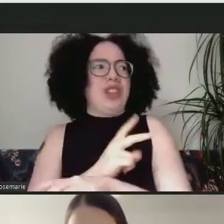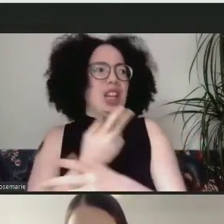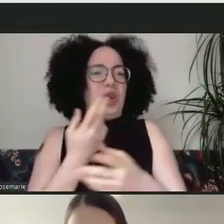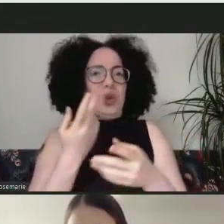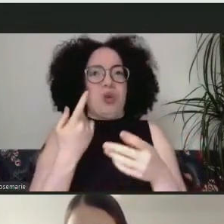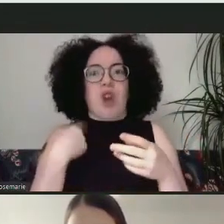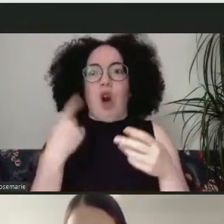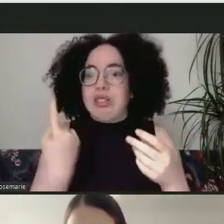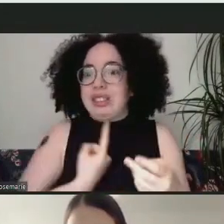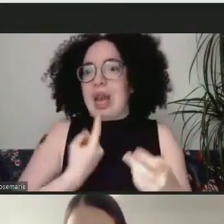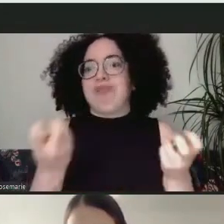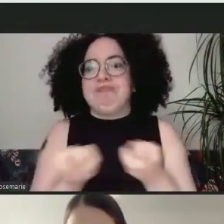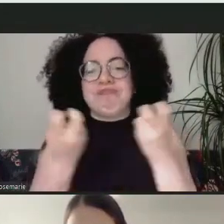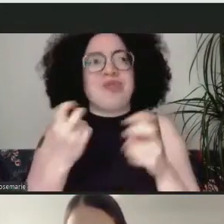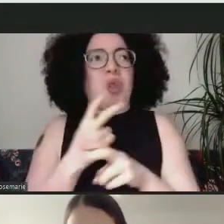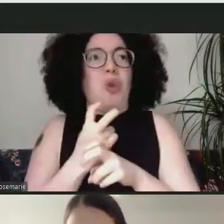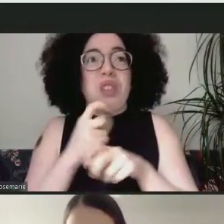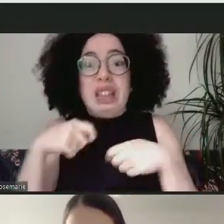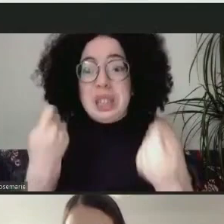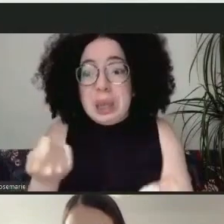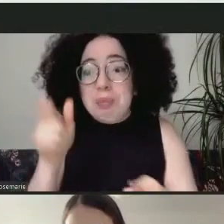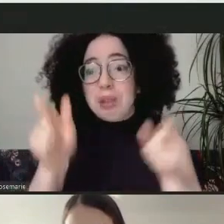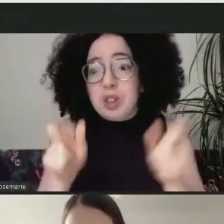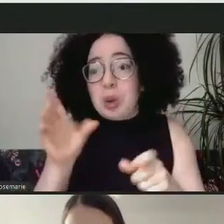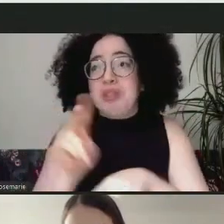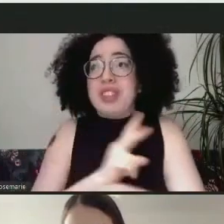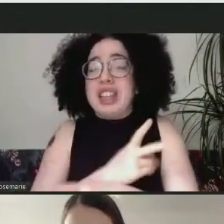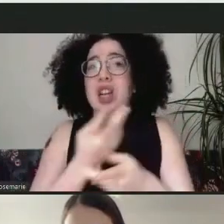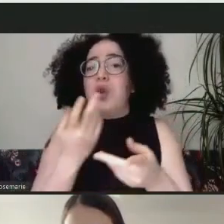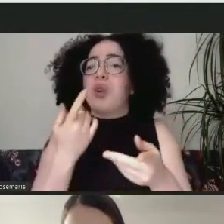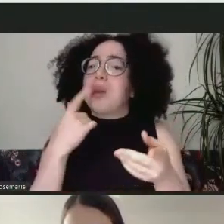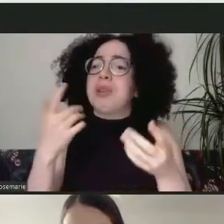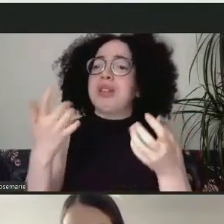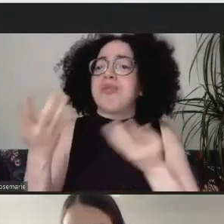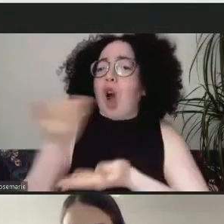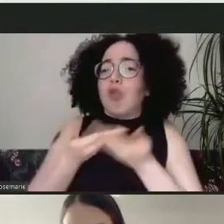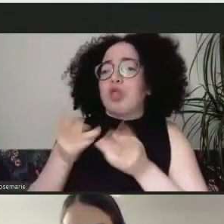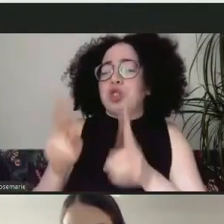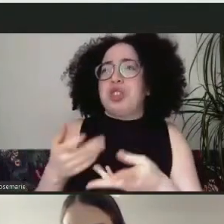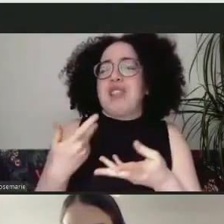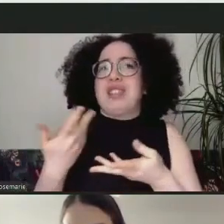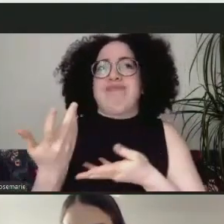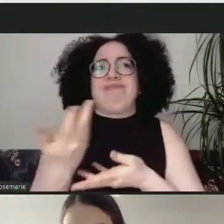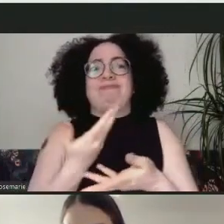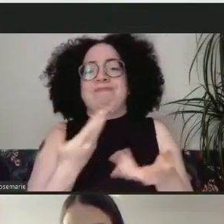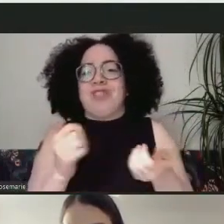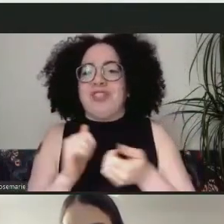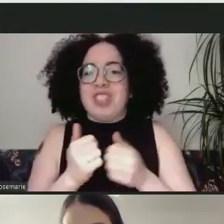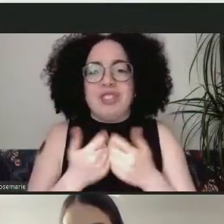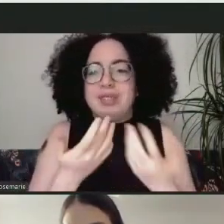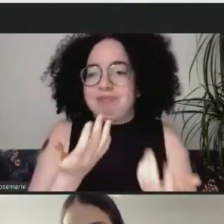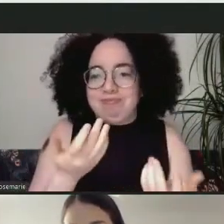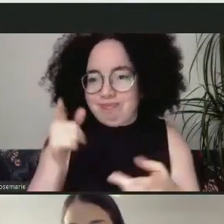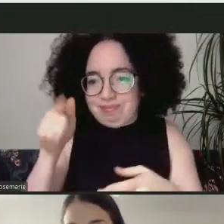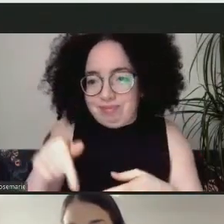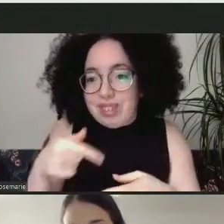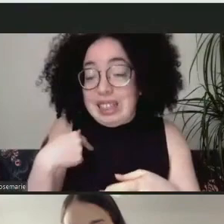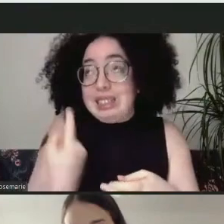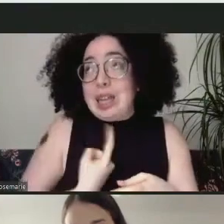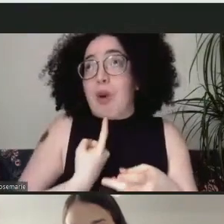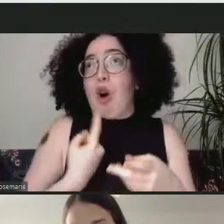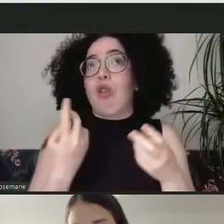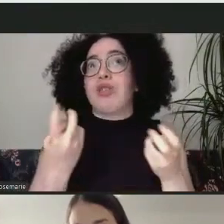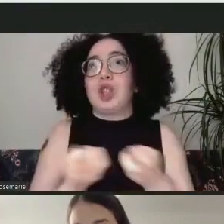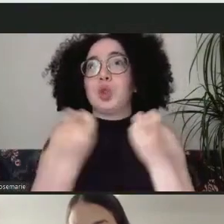hatte, ich bin total alleine und habe versucht, in Österreich Personen zu finden, die ebenfalls betroffen